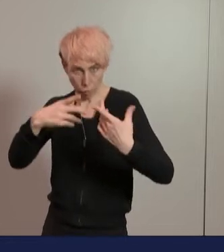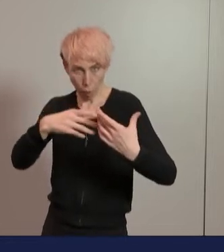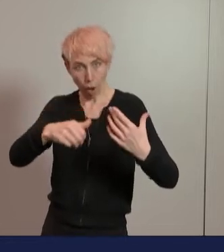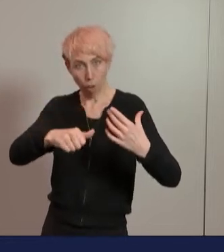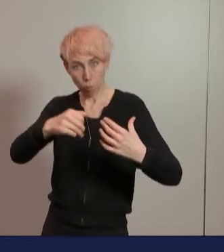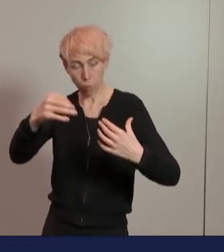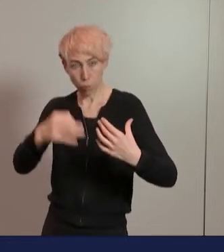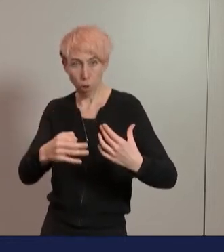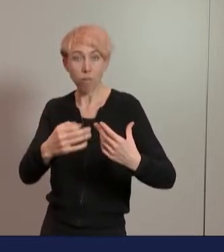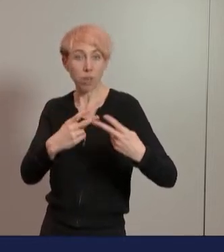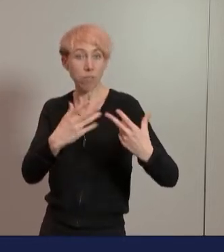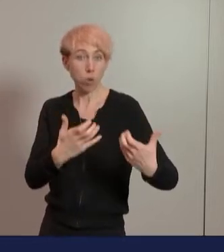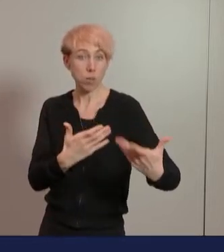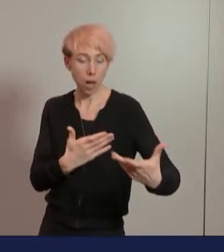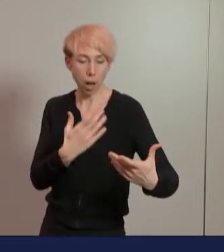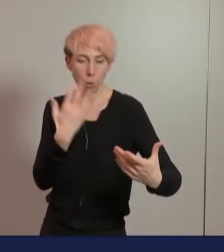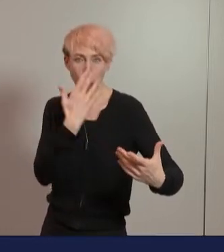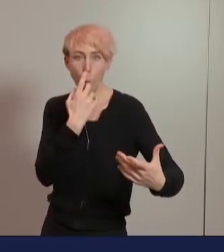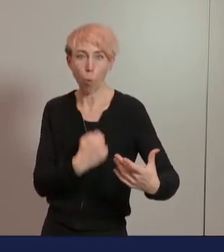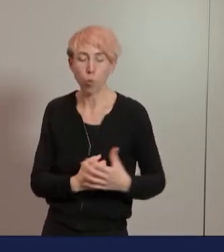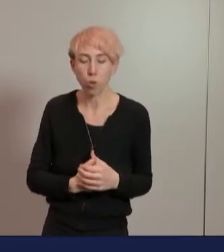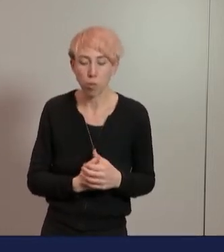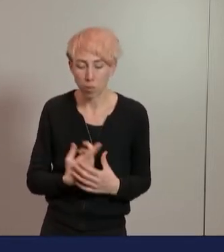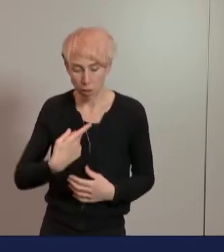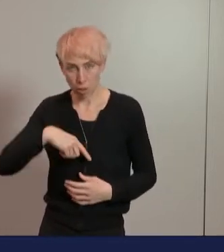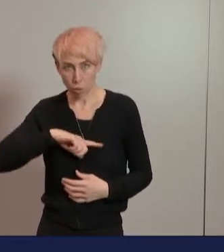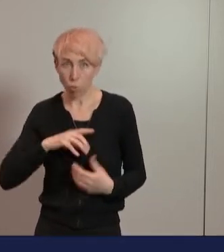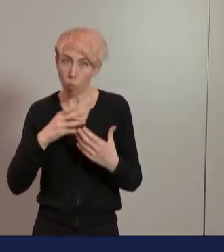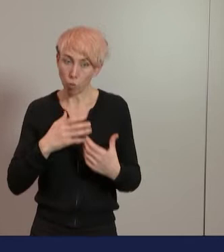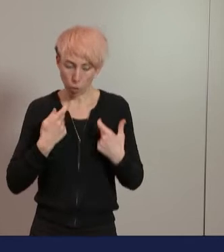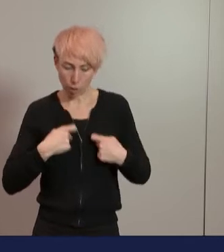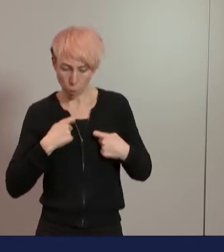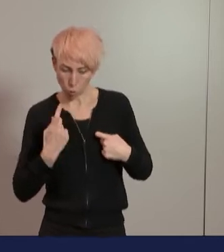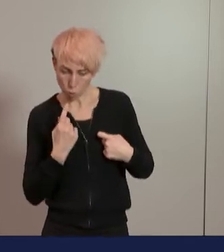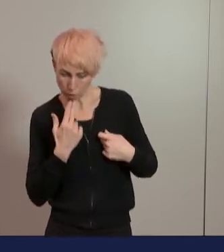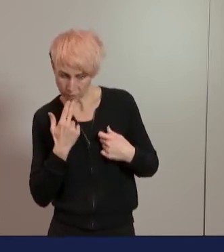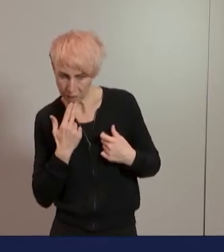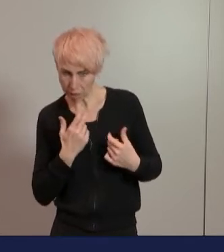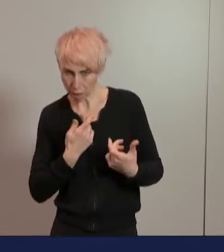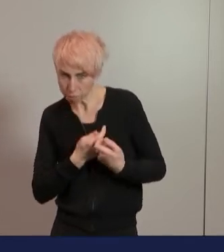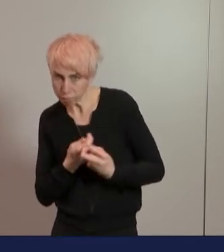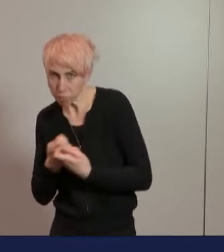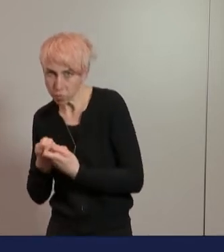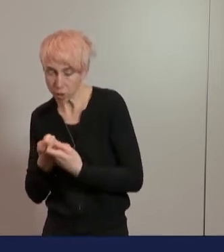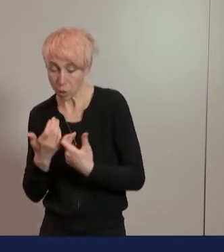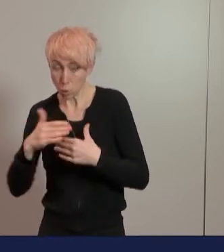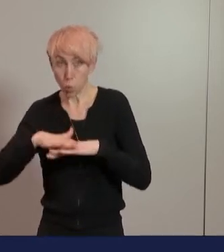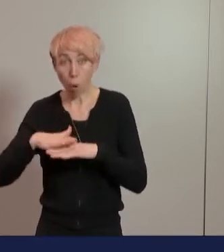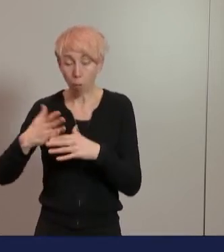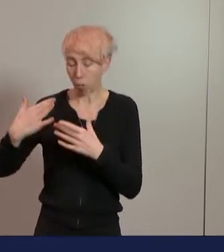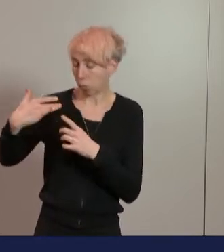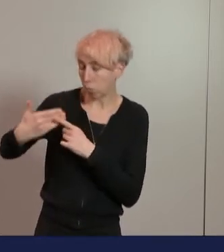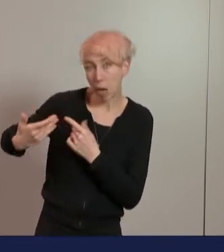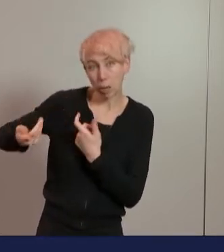En vertu du principe de bonne gestion, la ville cherche toujours à rendre sa dépense plus efficiente. Malgré cela, au vu du contexte économique qui s'impose à nous et des